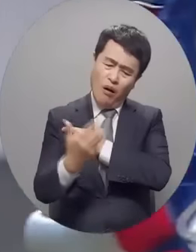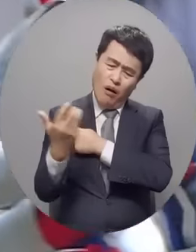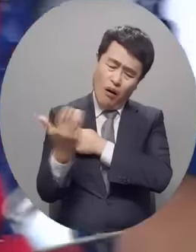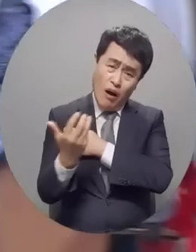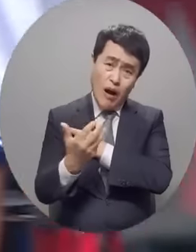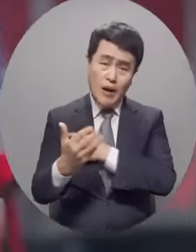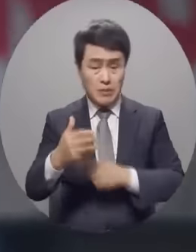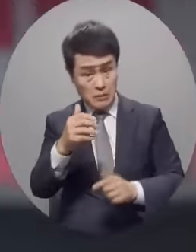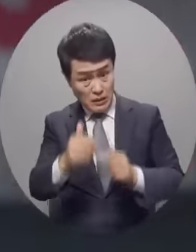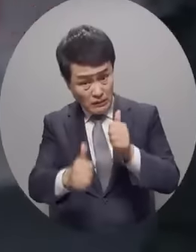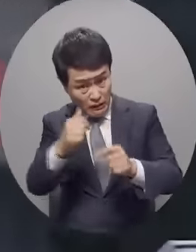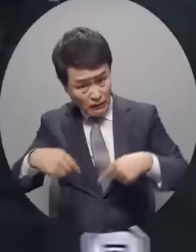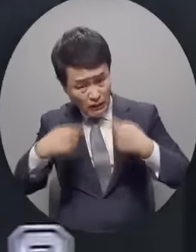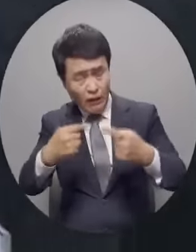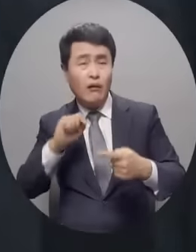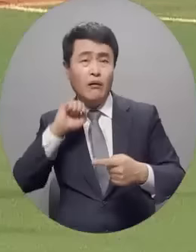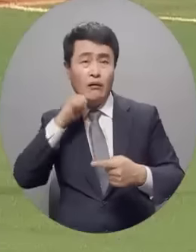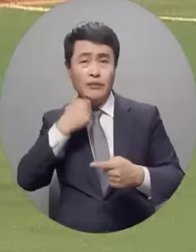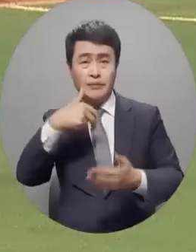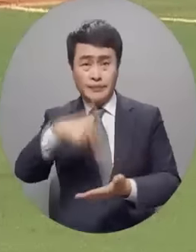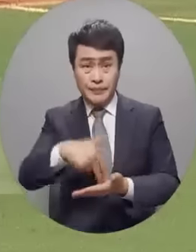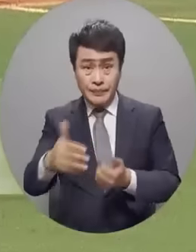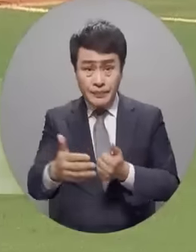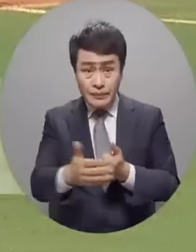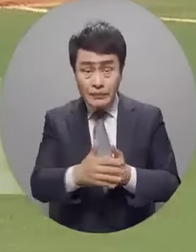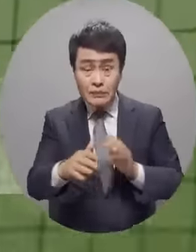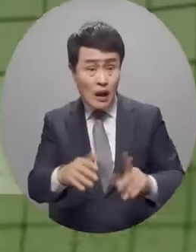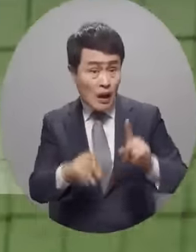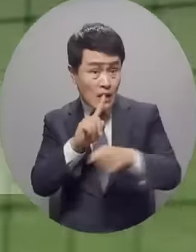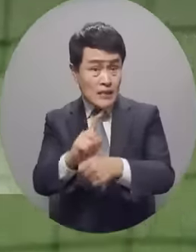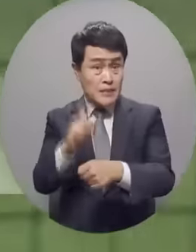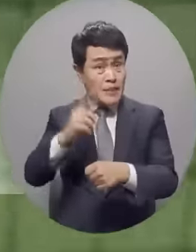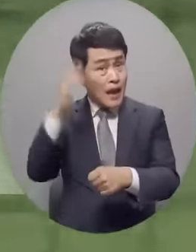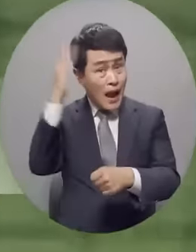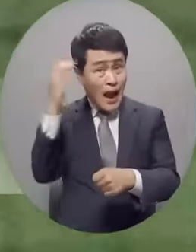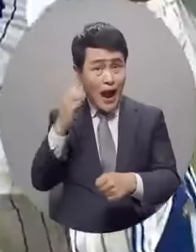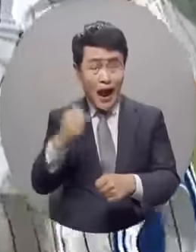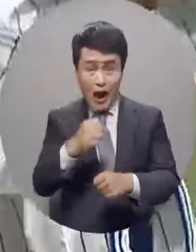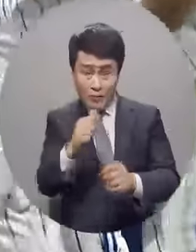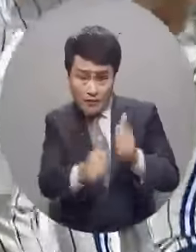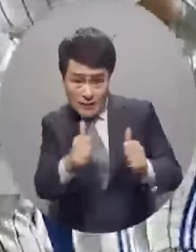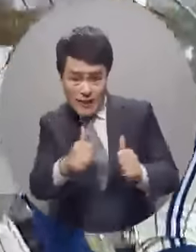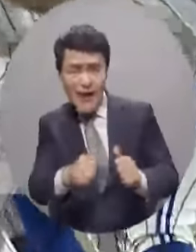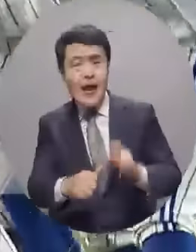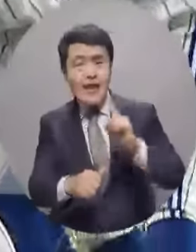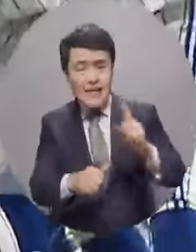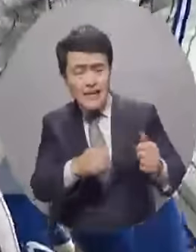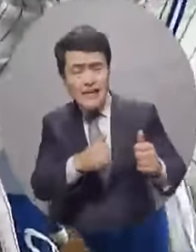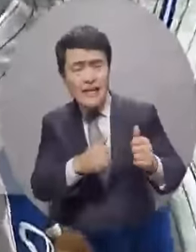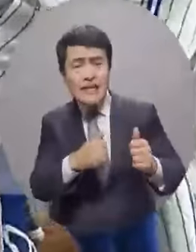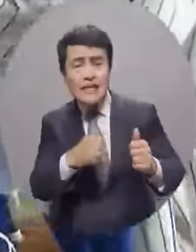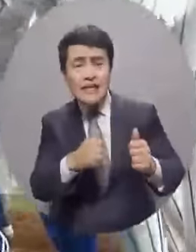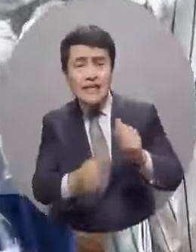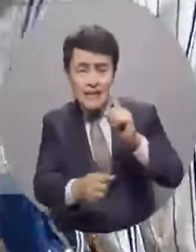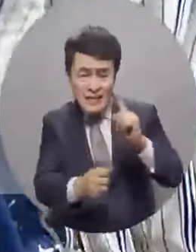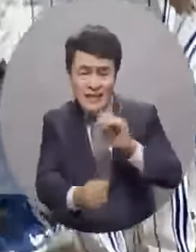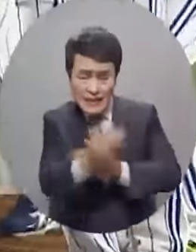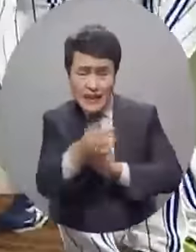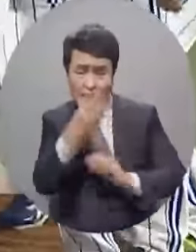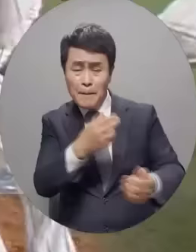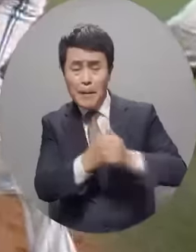남은 경기 출전이 불가능합니다. 하지만 11년 전 한국 시리즈에서 1승 3패를 당하고도 역전 우승을